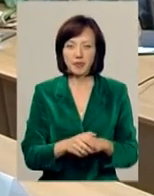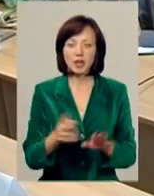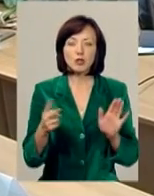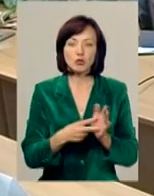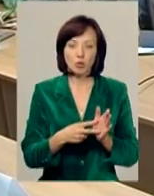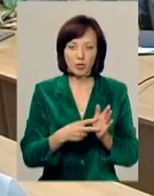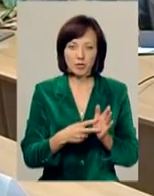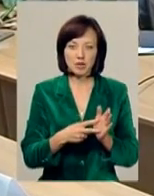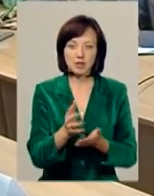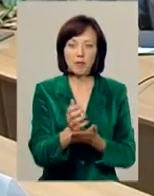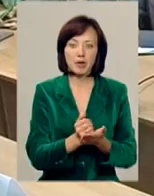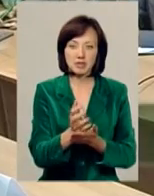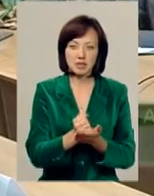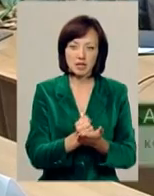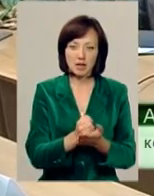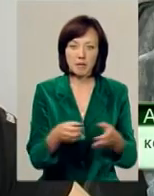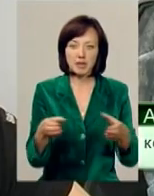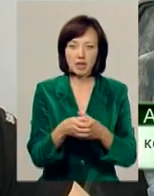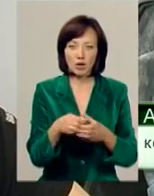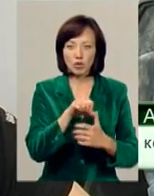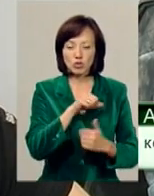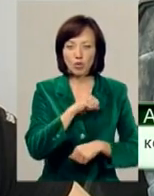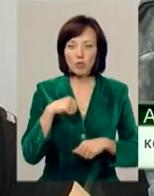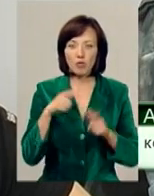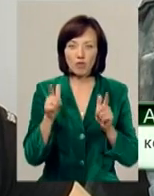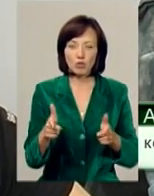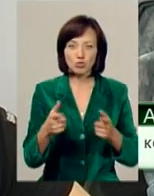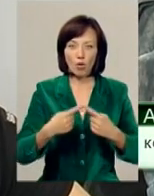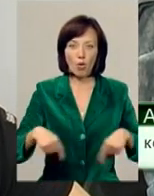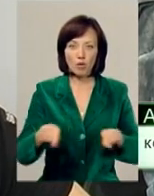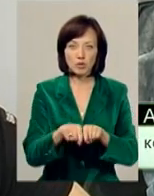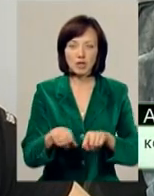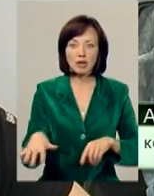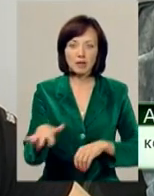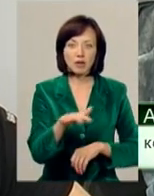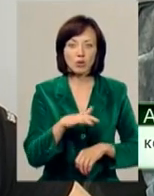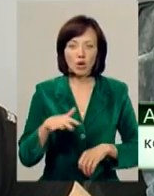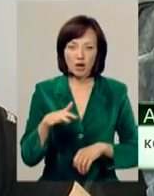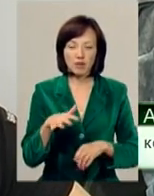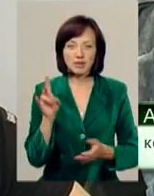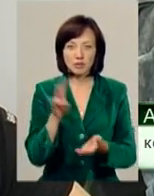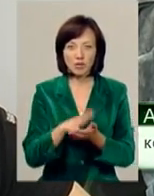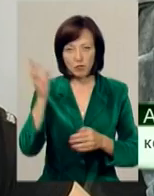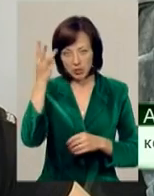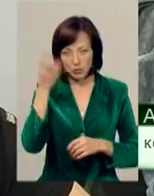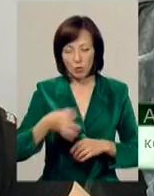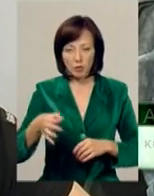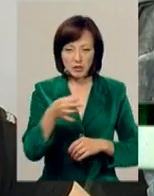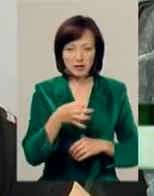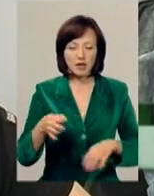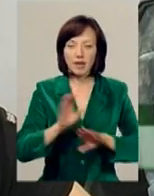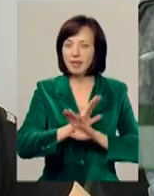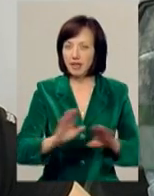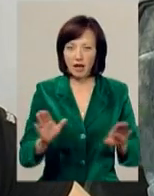ее запасний батальйон добровольчого корпусу який територіально е дислокується в Хмельницькій області